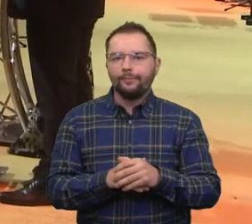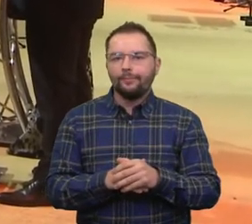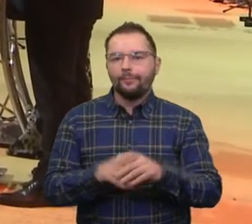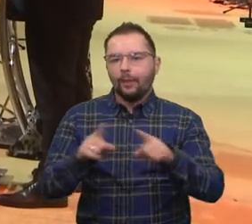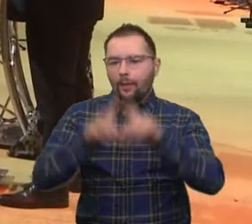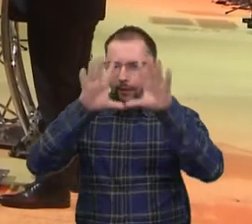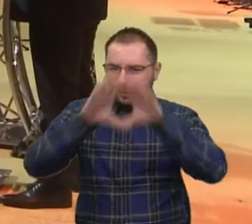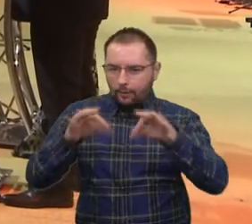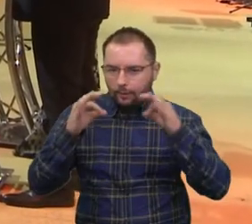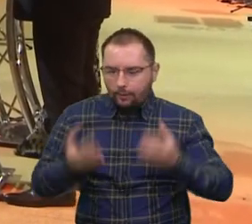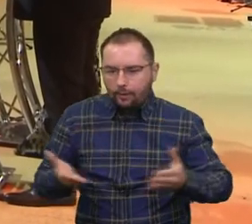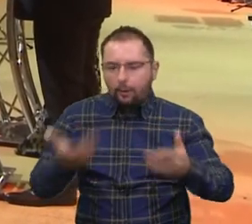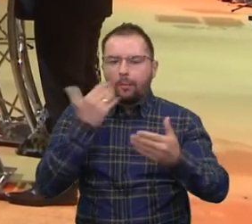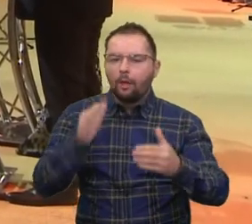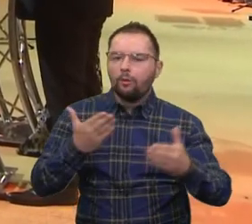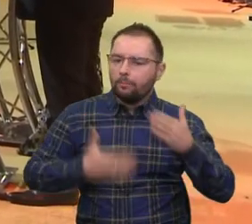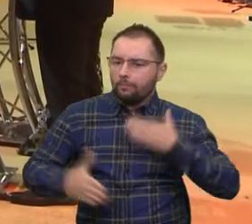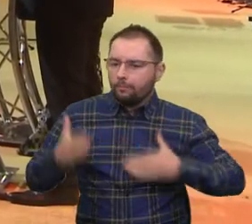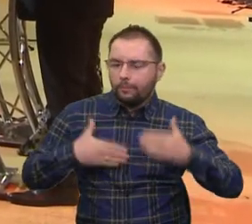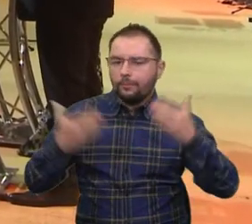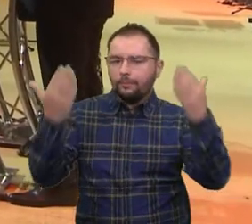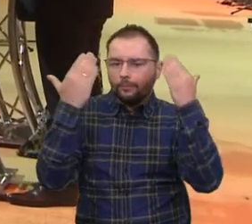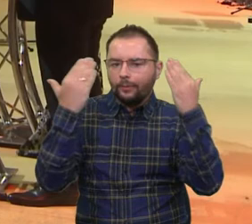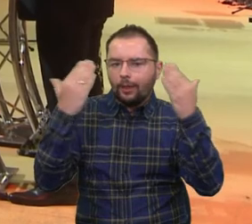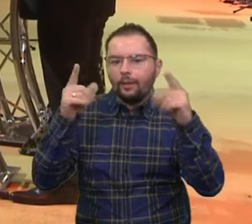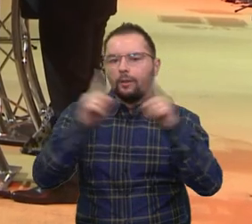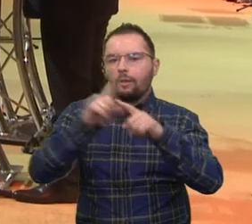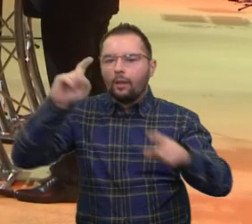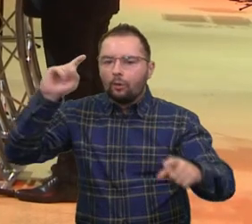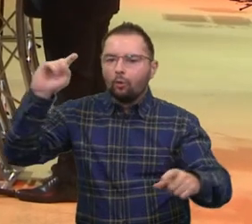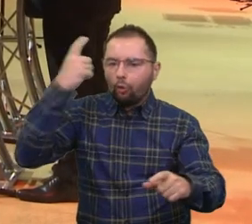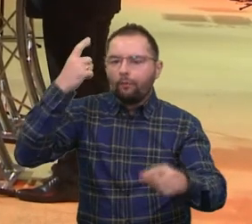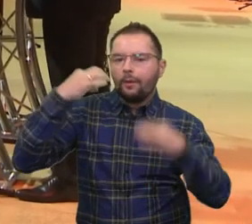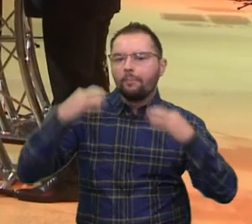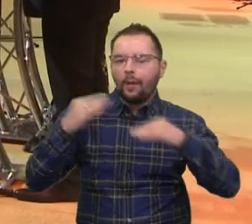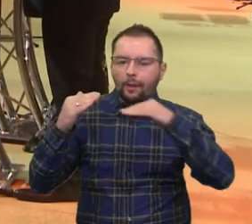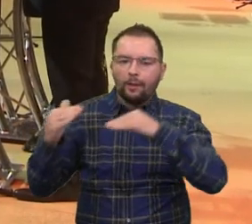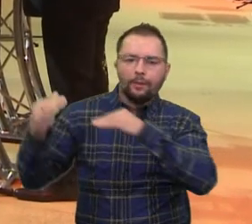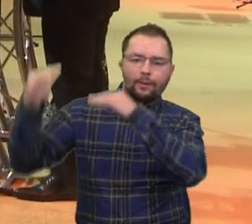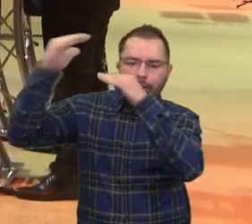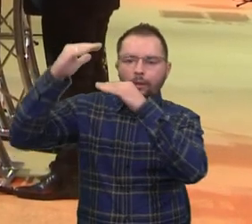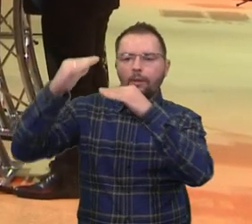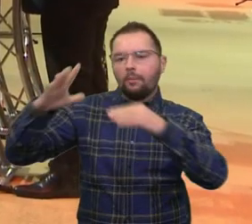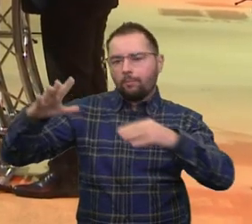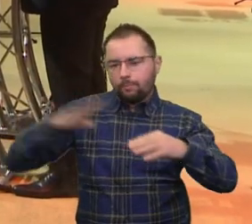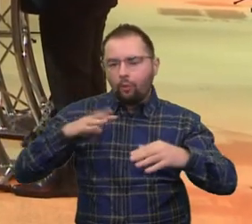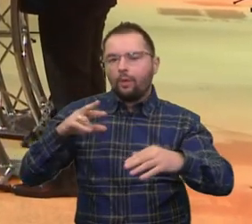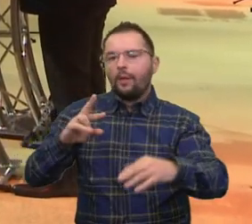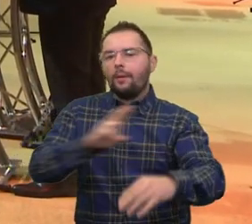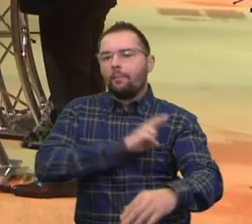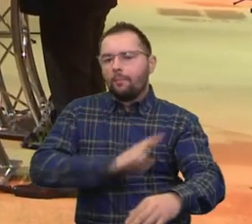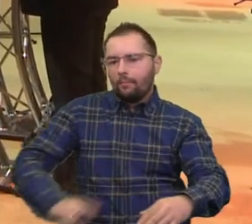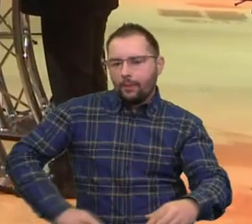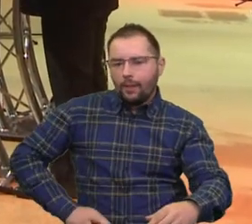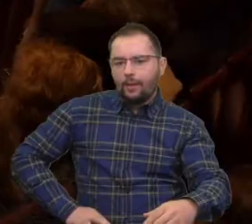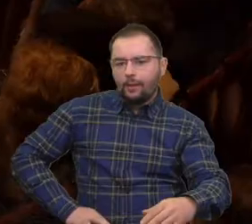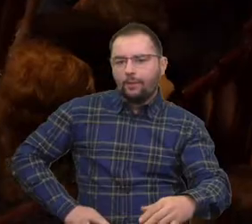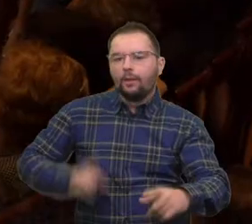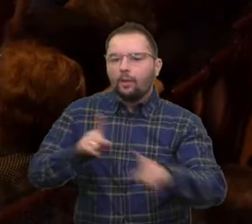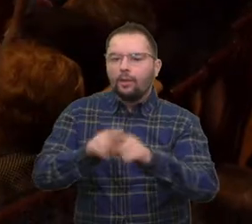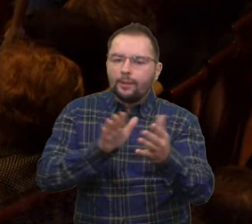Szanowni Państwo, mam wielką przyjemność przywitać profesora Jerzego Buzka, premiera rządu Rzeczpospolitej, który wdrażał